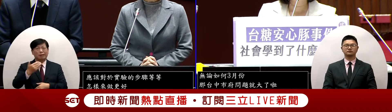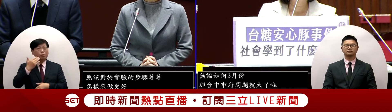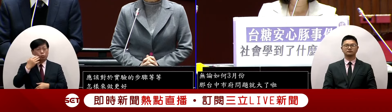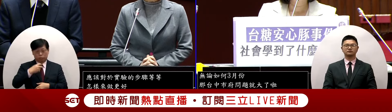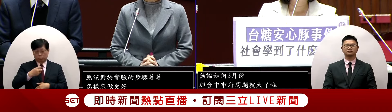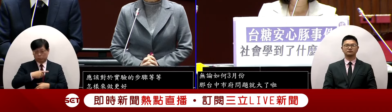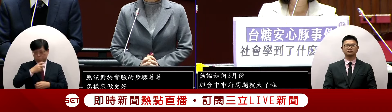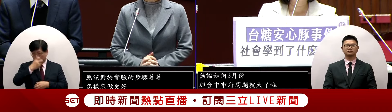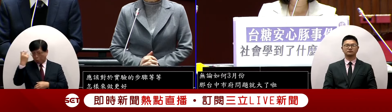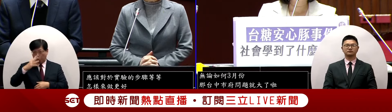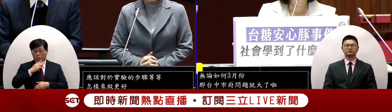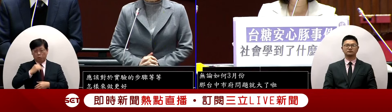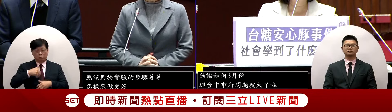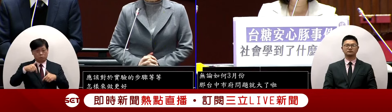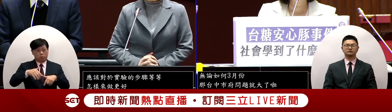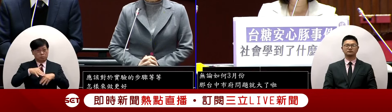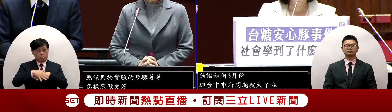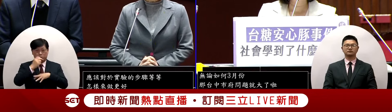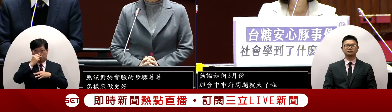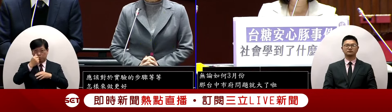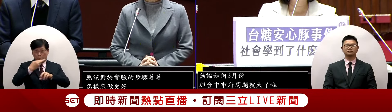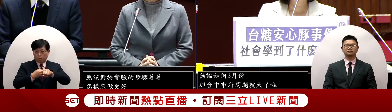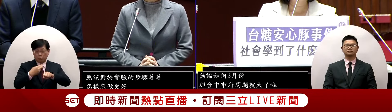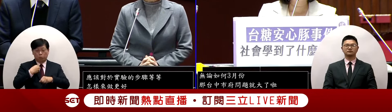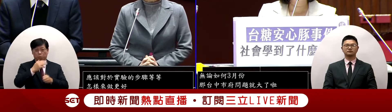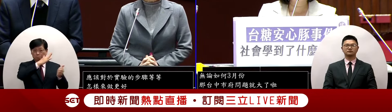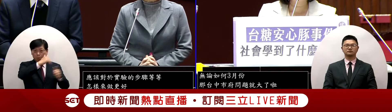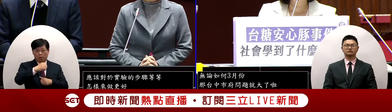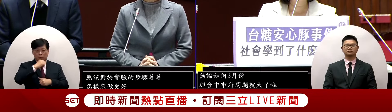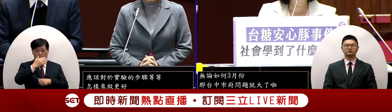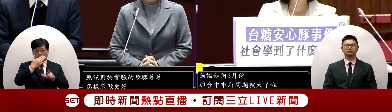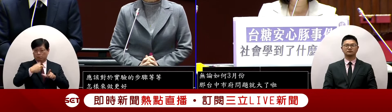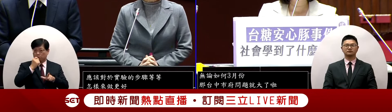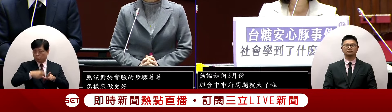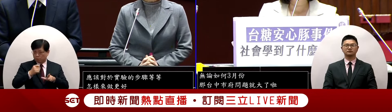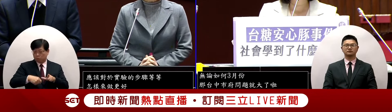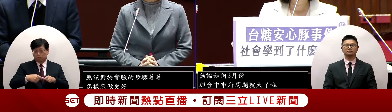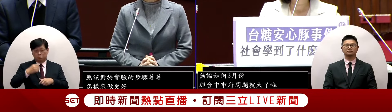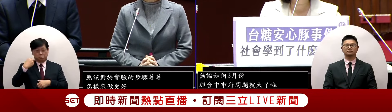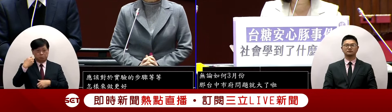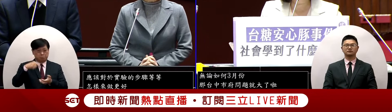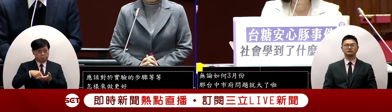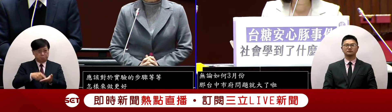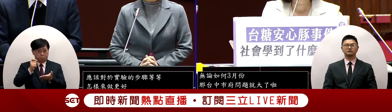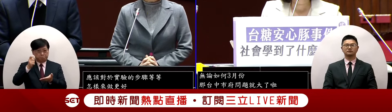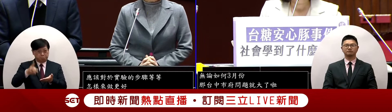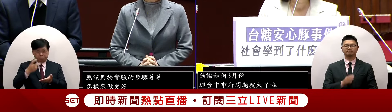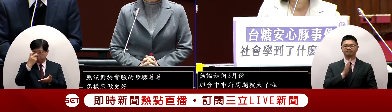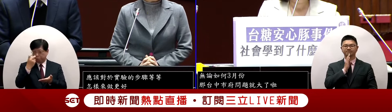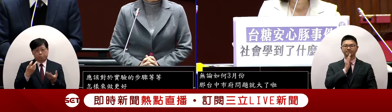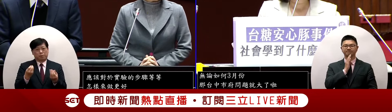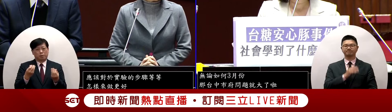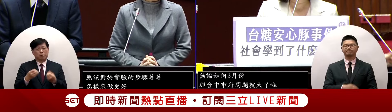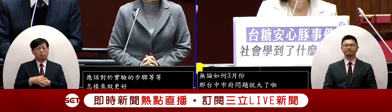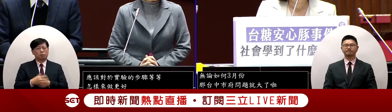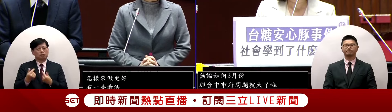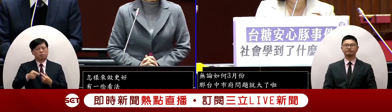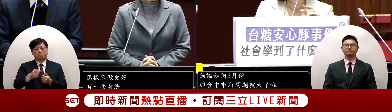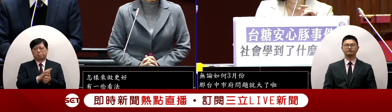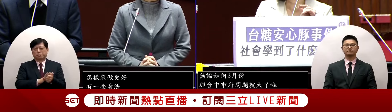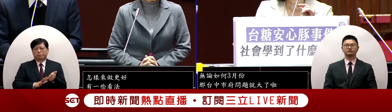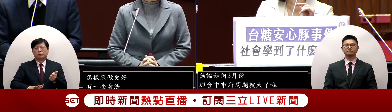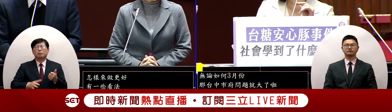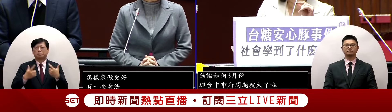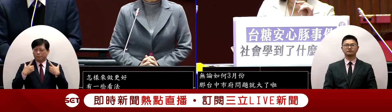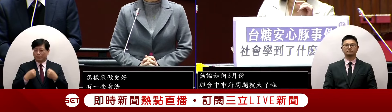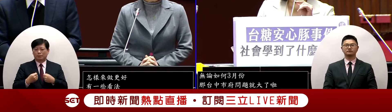检出来有西部特罗的时候，并没有让台糖有一个申请复验的这样的一个机制，那所以呢才造成